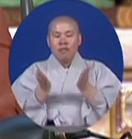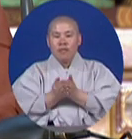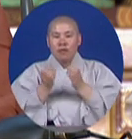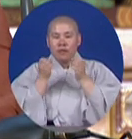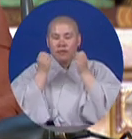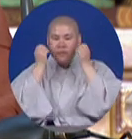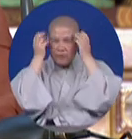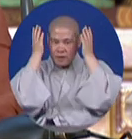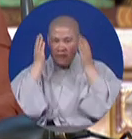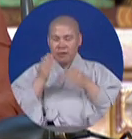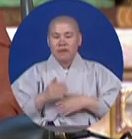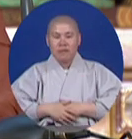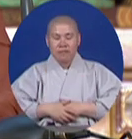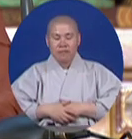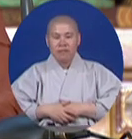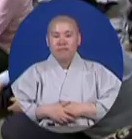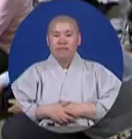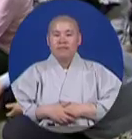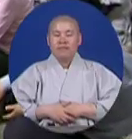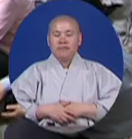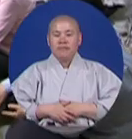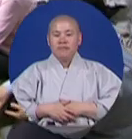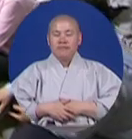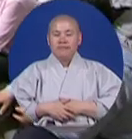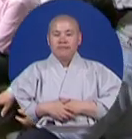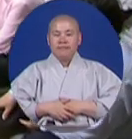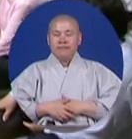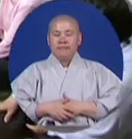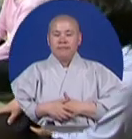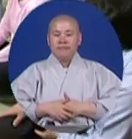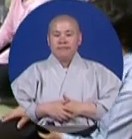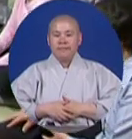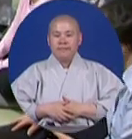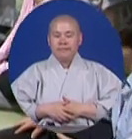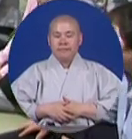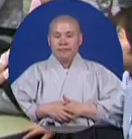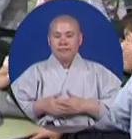기시 자심이니 이미 자기 마음이니